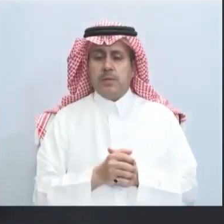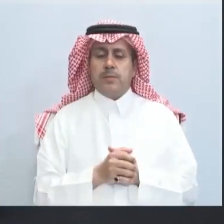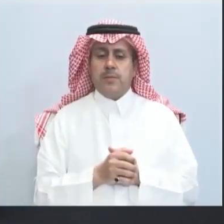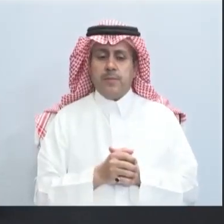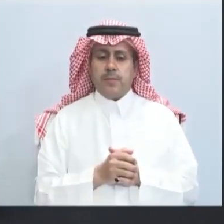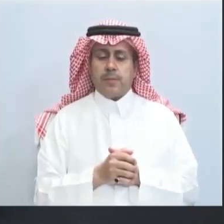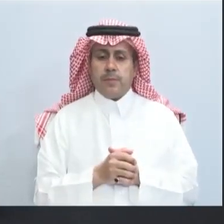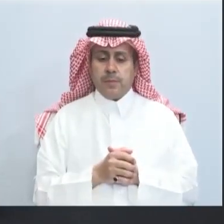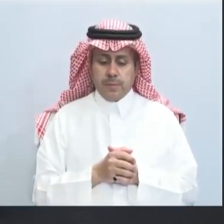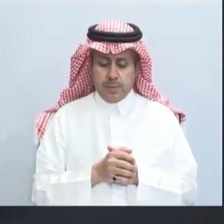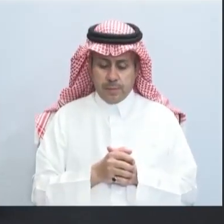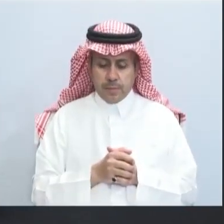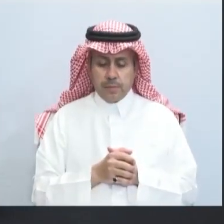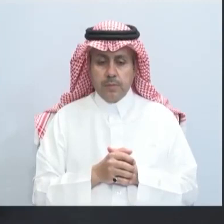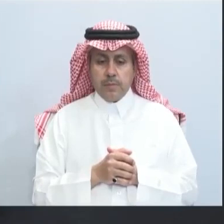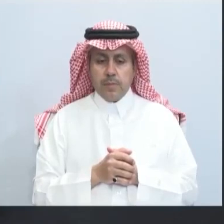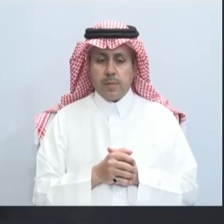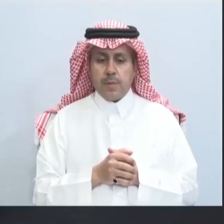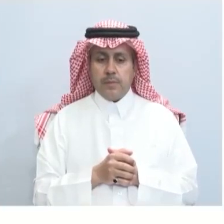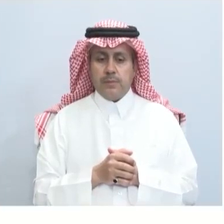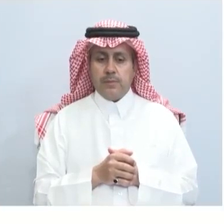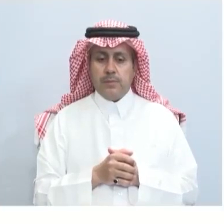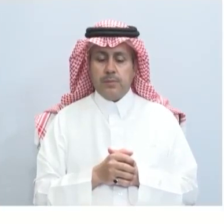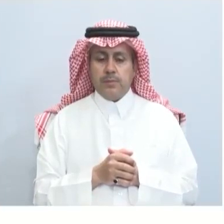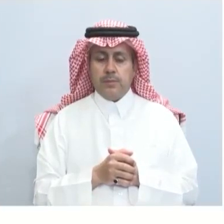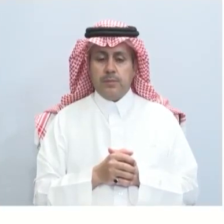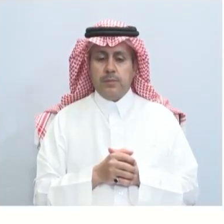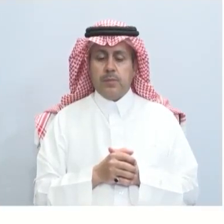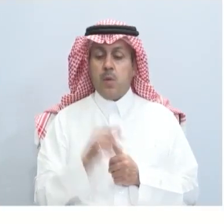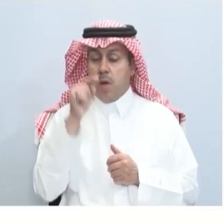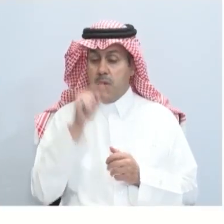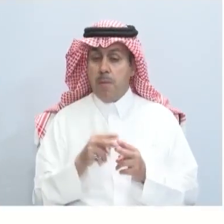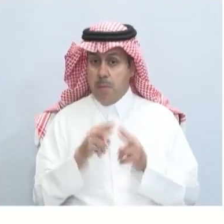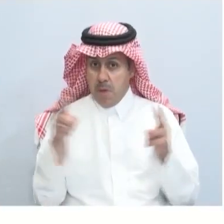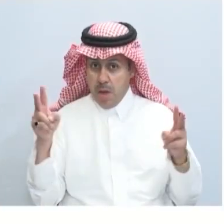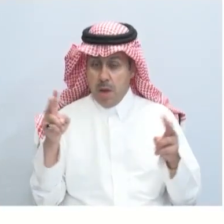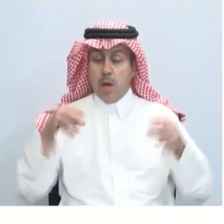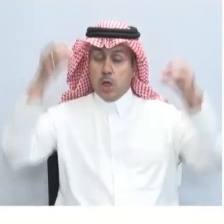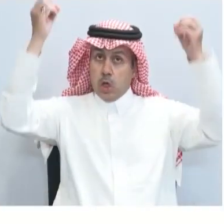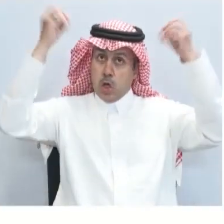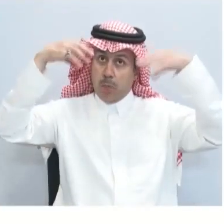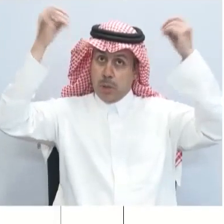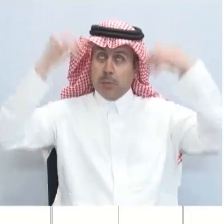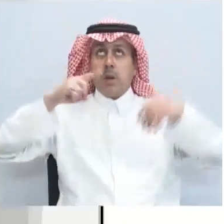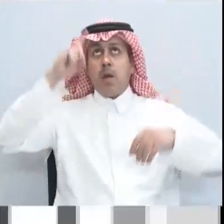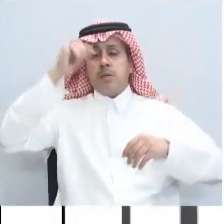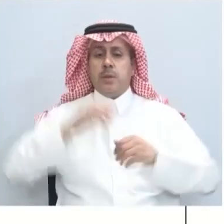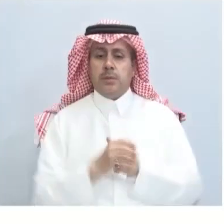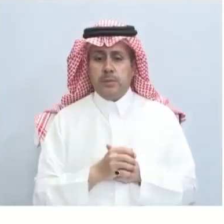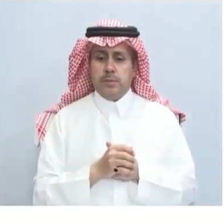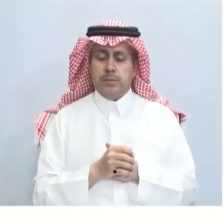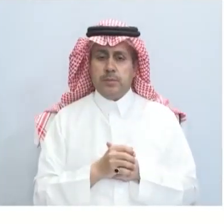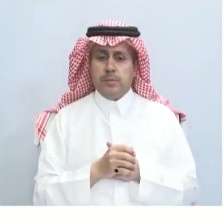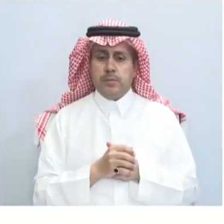الله عز وجل التخفيف على المكلفين وهذا من بيان نعمه الله عز وجل